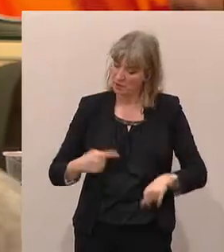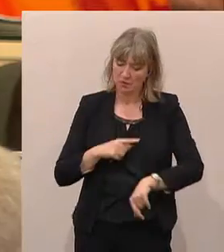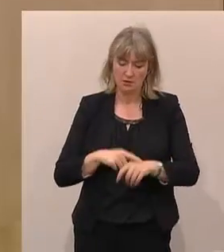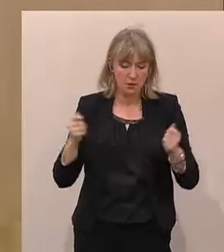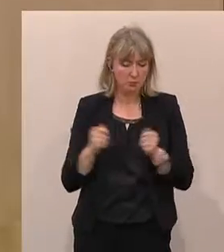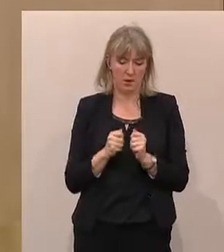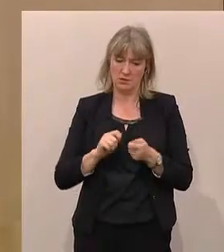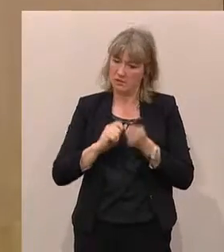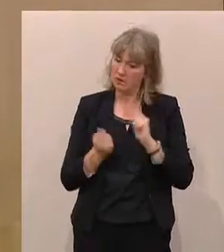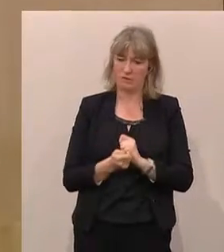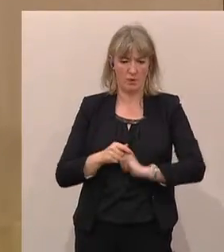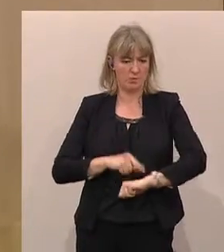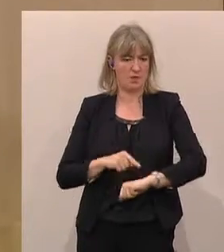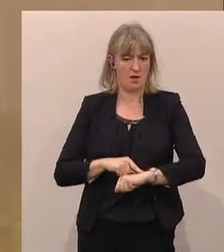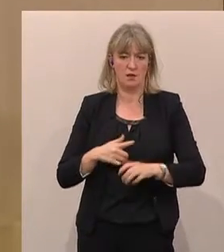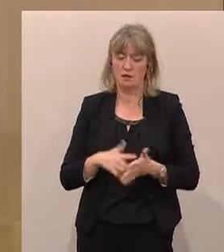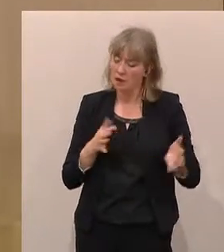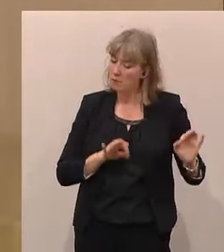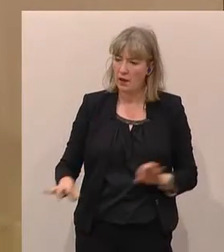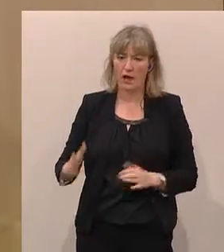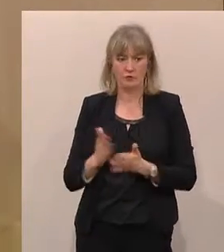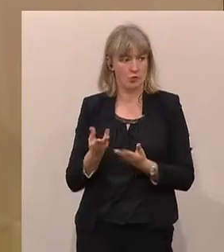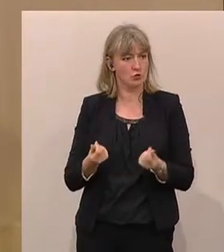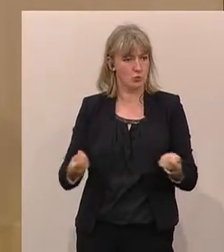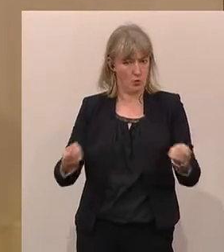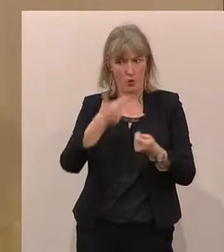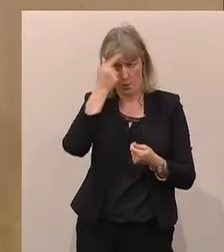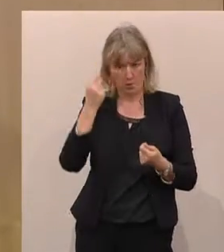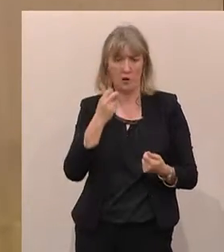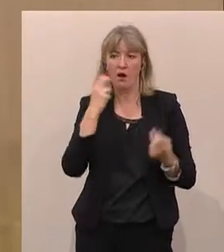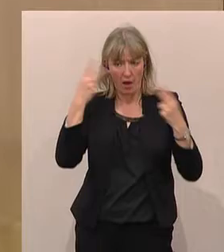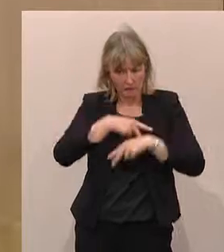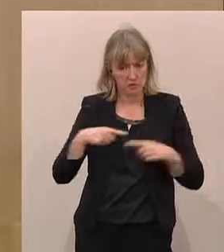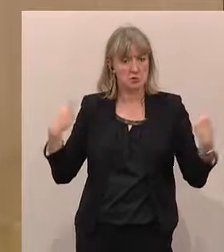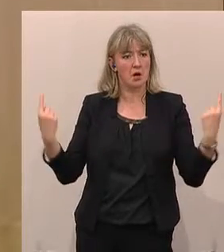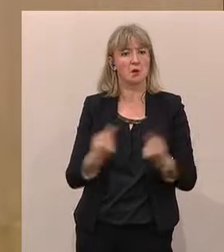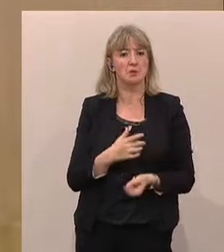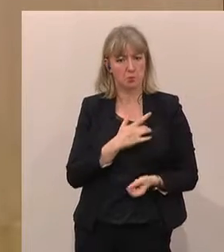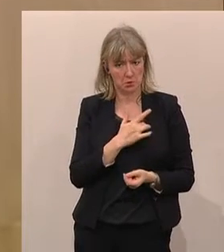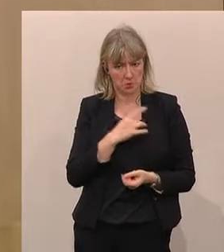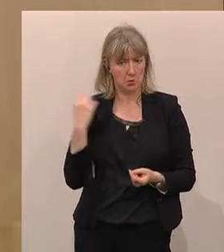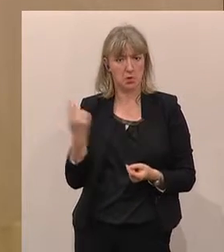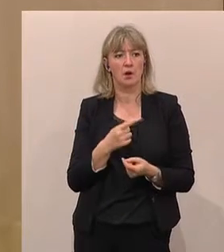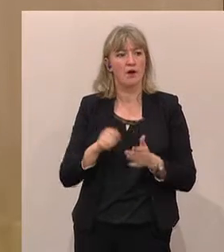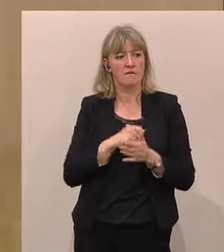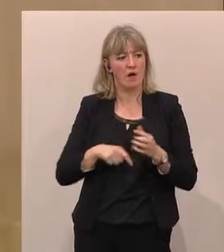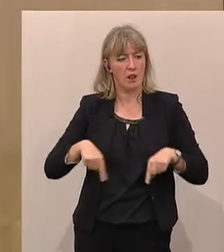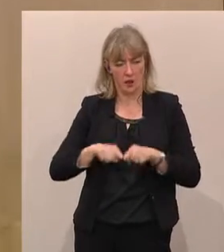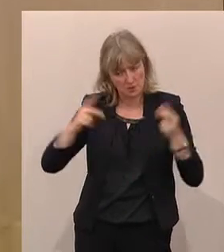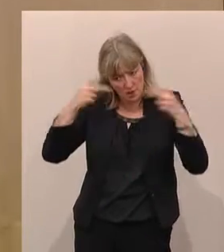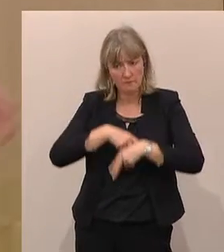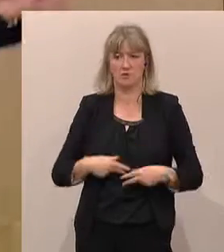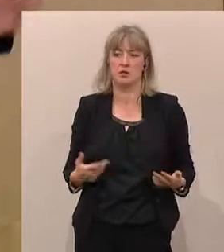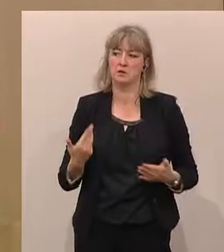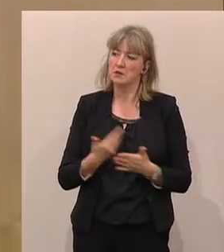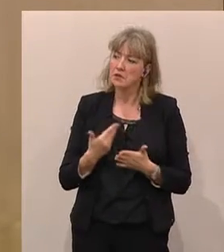Zeitpunkt für Reformen. Und diese Bereitschaft spüren wir auch bei der Bevölkerung, bei den Bürgerinnen und Bürgern in unserem Wahlkreis. Darum